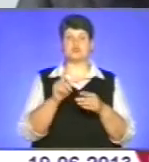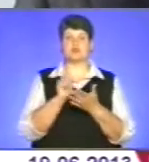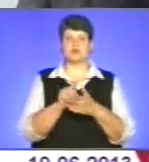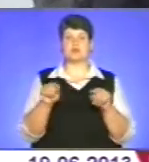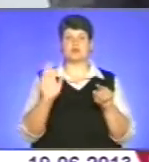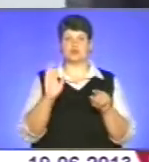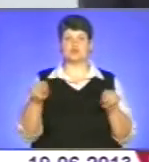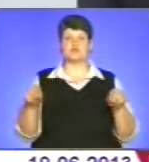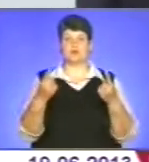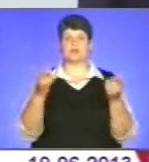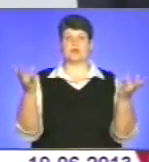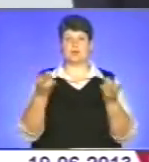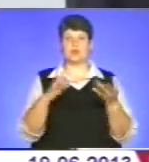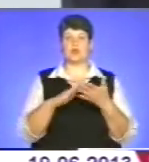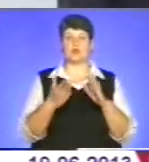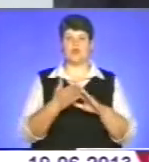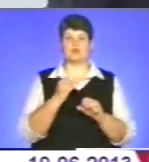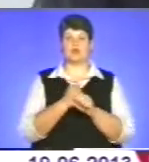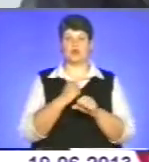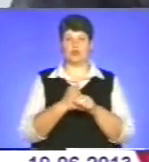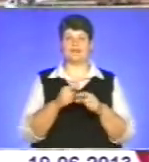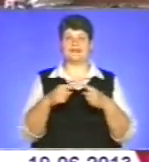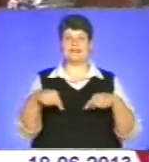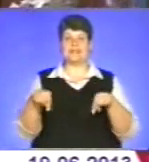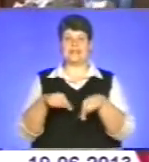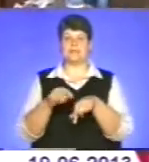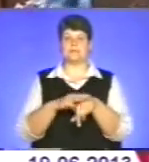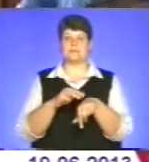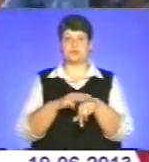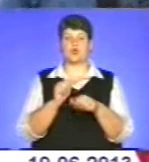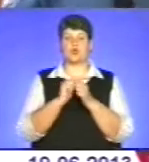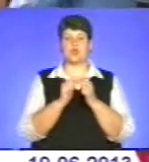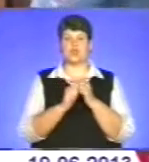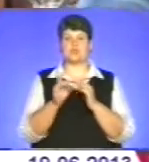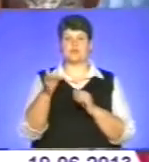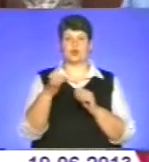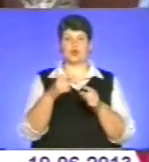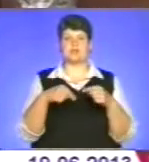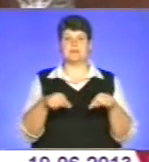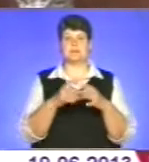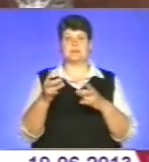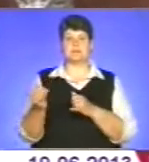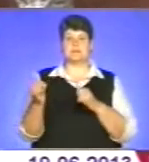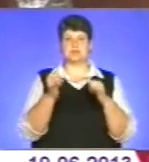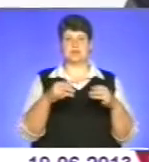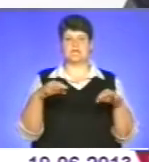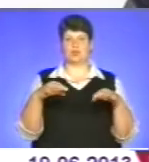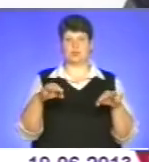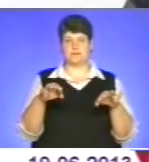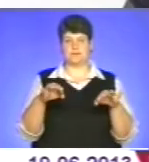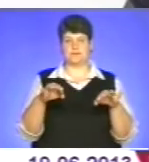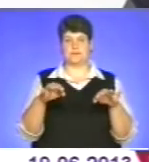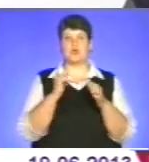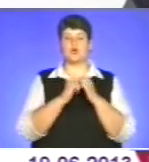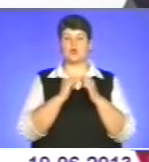всі необхідні умови для роботи дільничних інспекторів. Зокрема, кожен райвідділ необхідно забезпечити автомобілями. Кожен